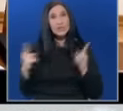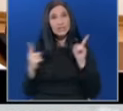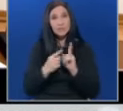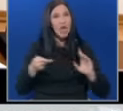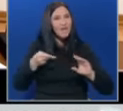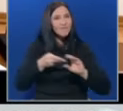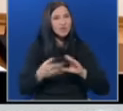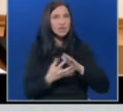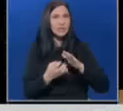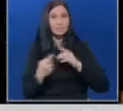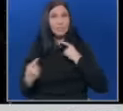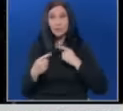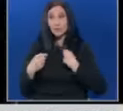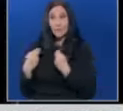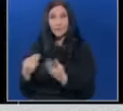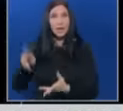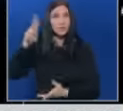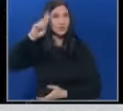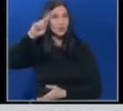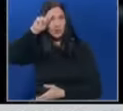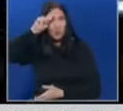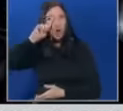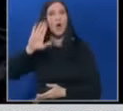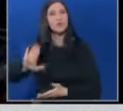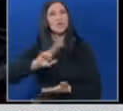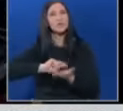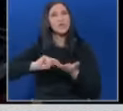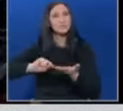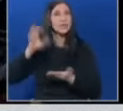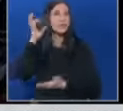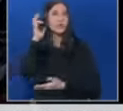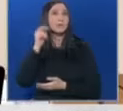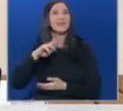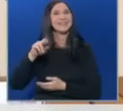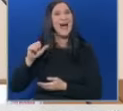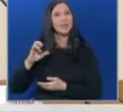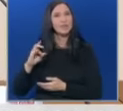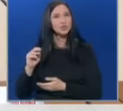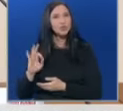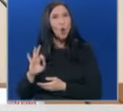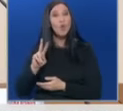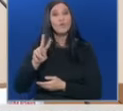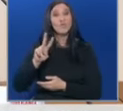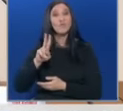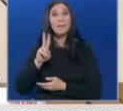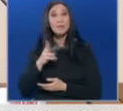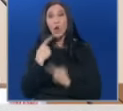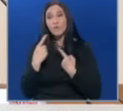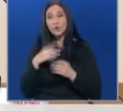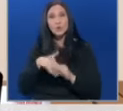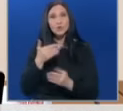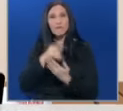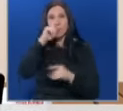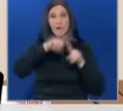флашка с записа на разговора бил предаден на служителка от неговата администрация от името на Данчо. Двамата разговарят за оставката на главния прокурор